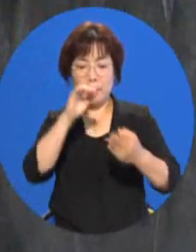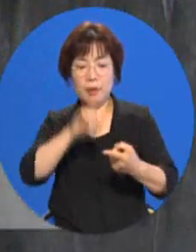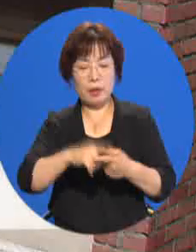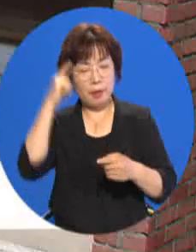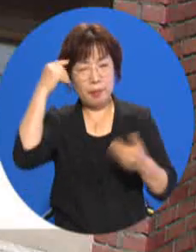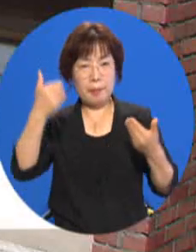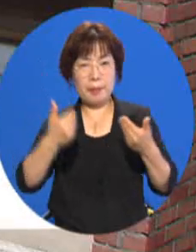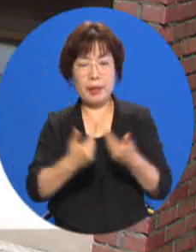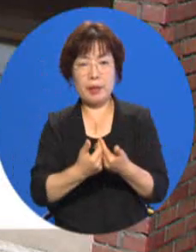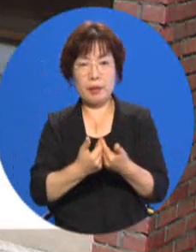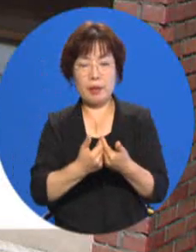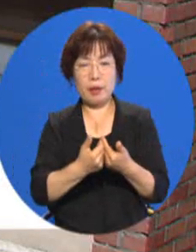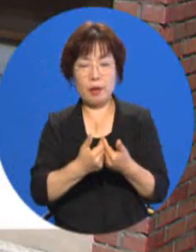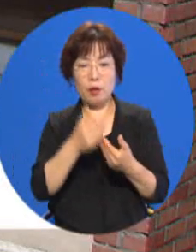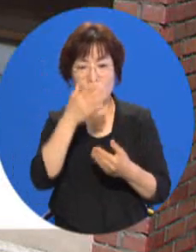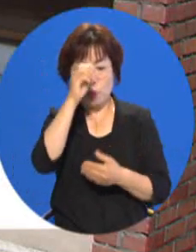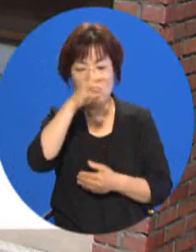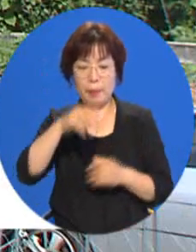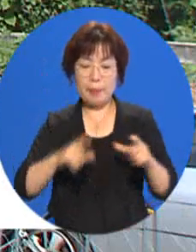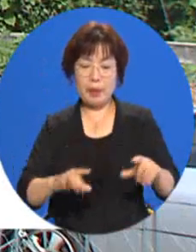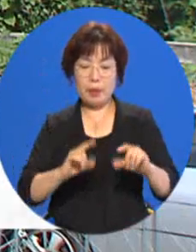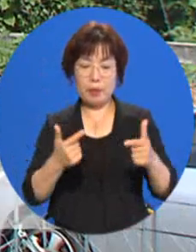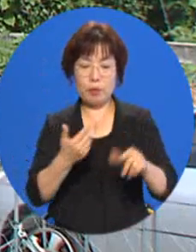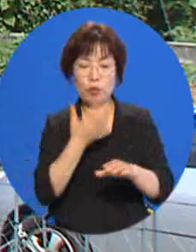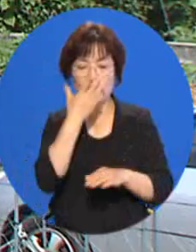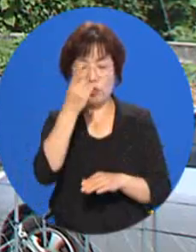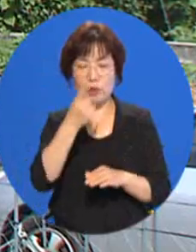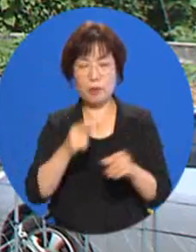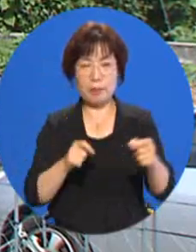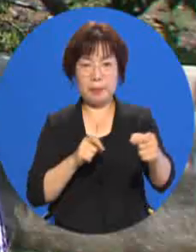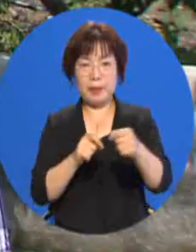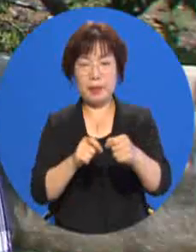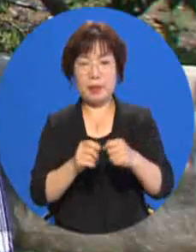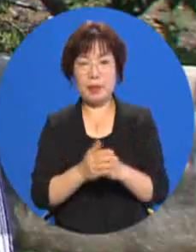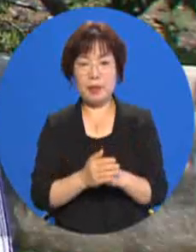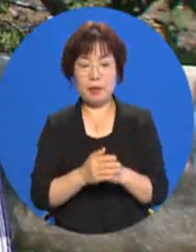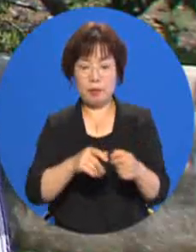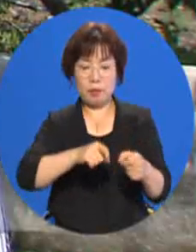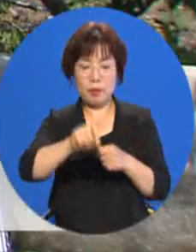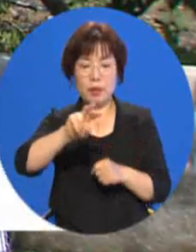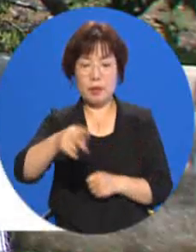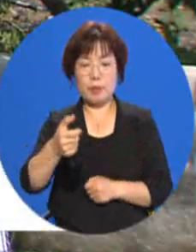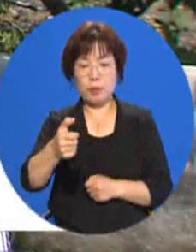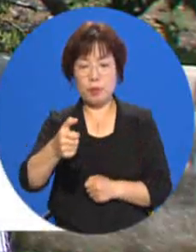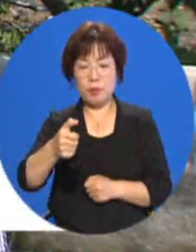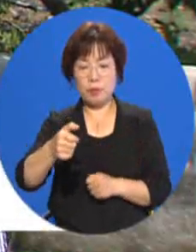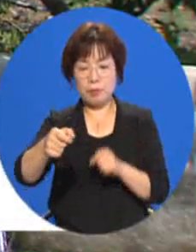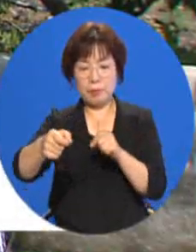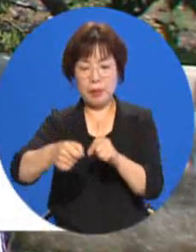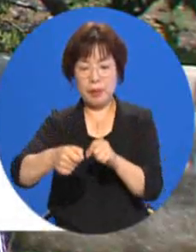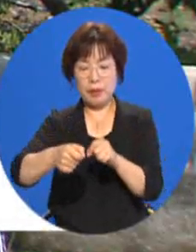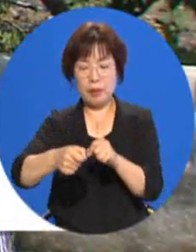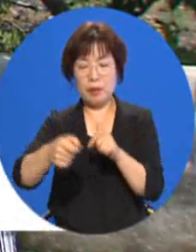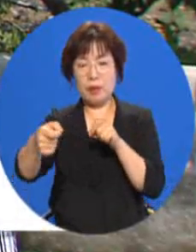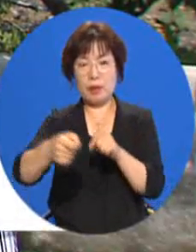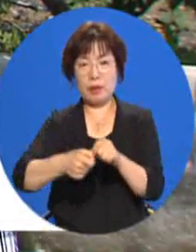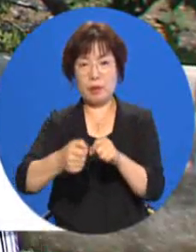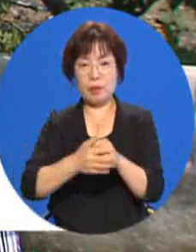반발 움직임은 광양을 넘어 인근 지역까지 확산하고 있습니다. 직선거리로 250m밖에 안